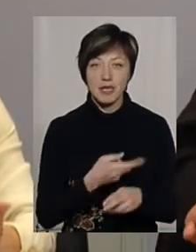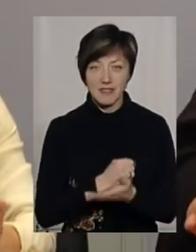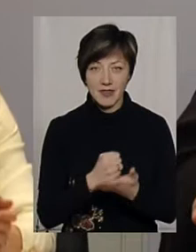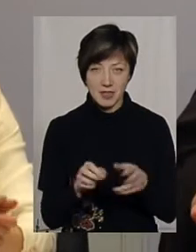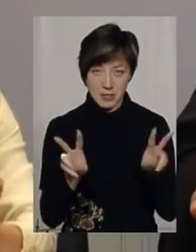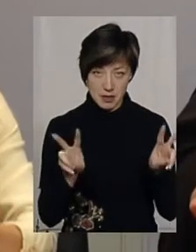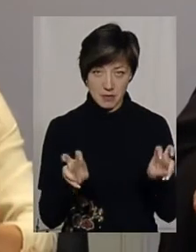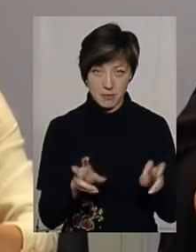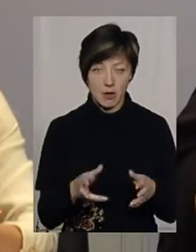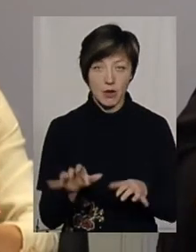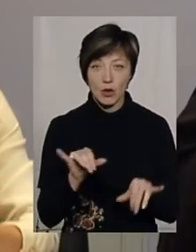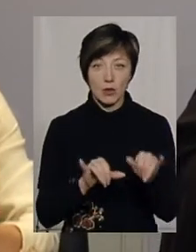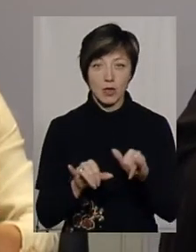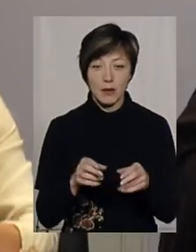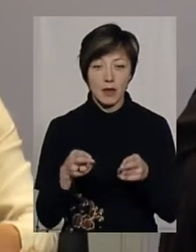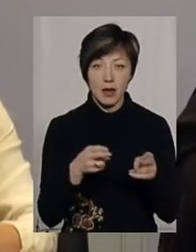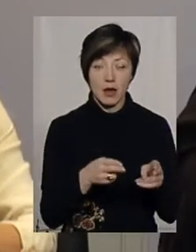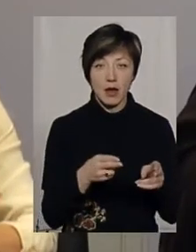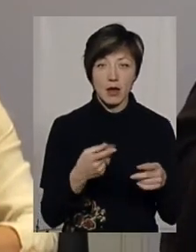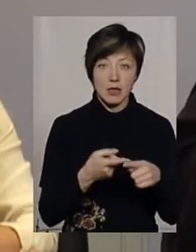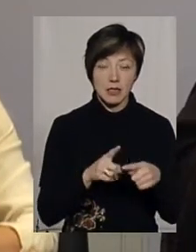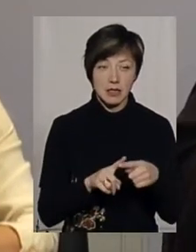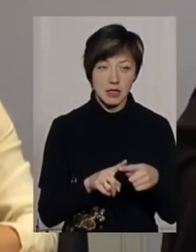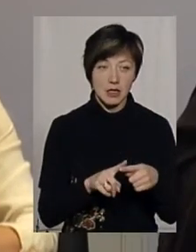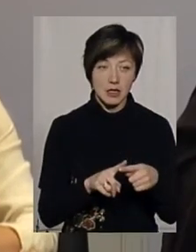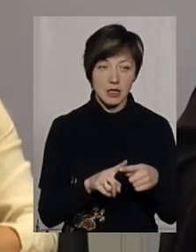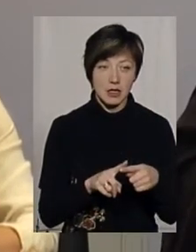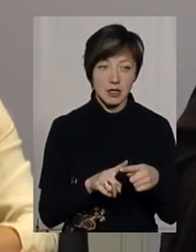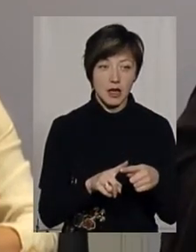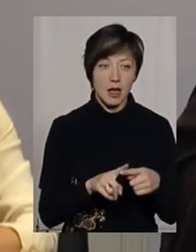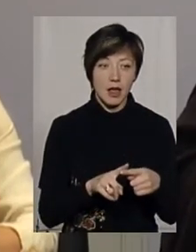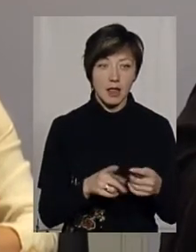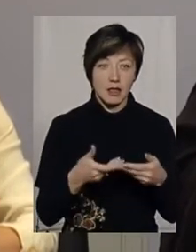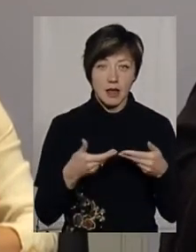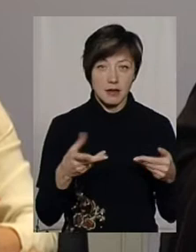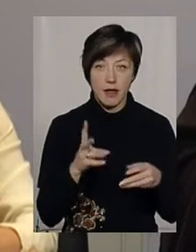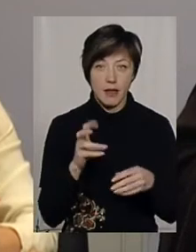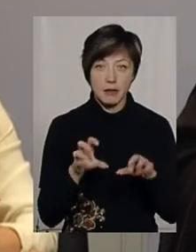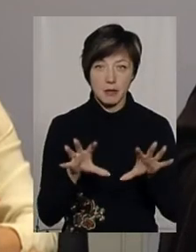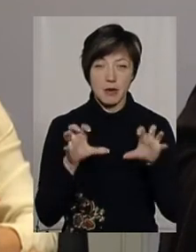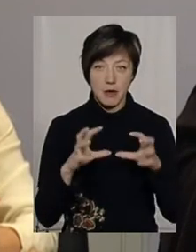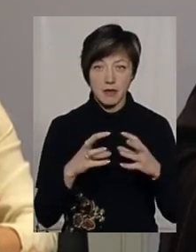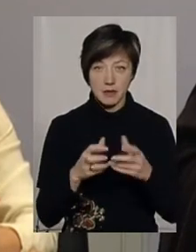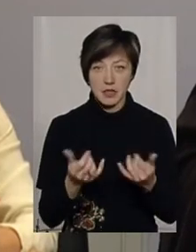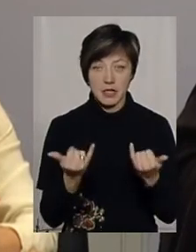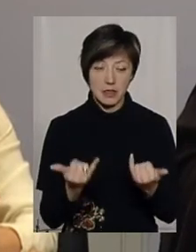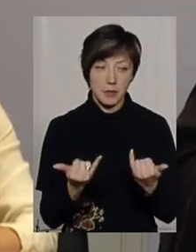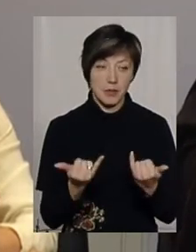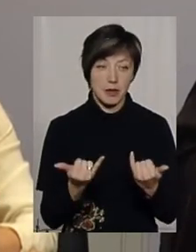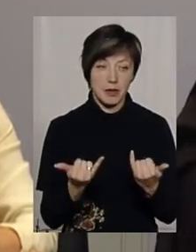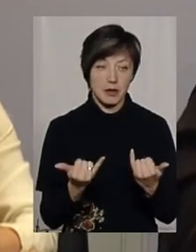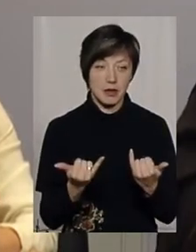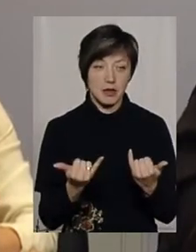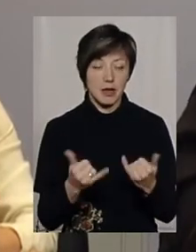Знаєте, от ми не їхали, тобто от нас як православних не сприймали в світі. Тепер ми от